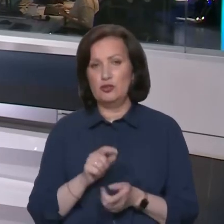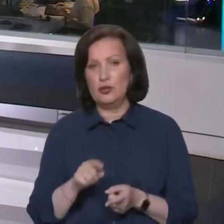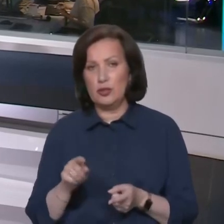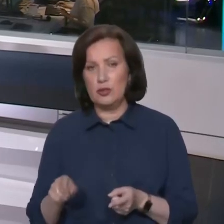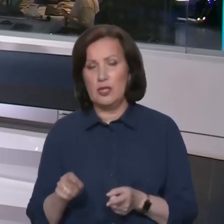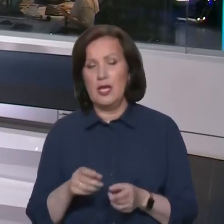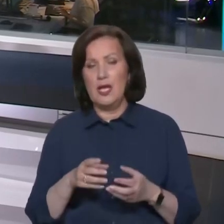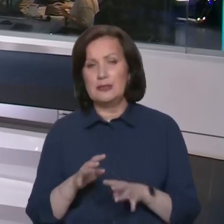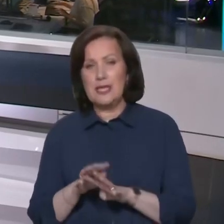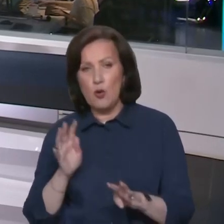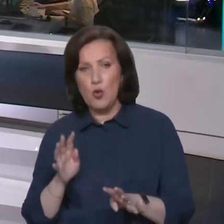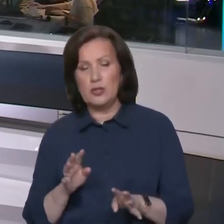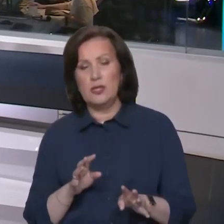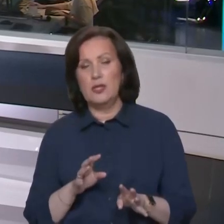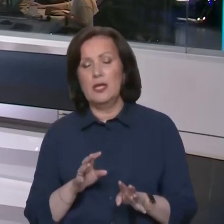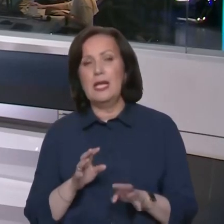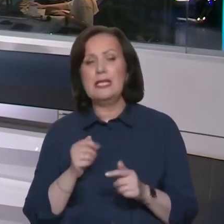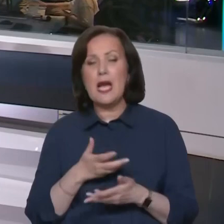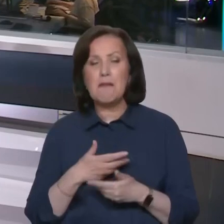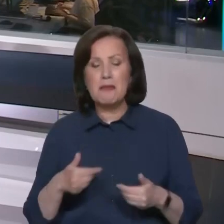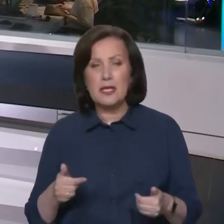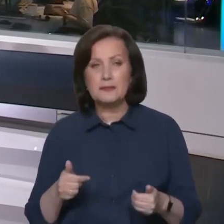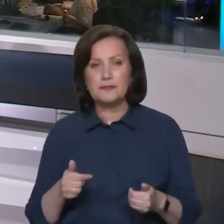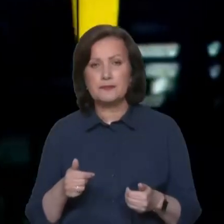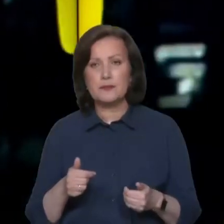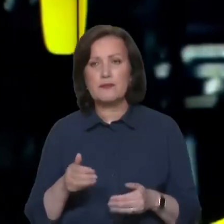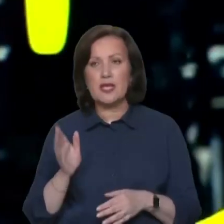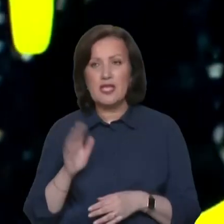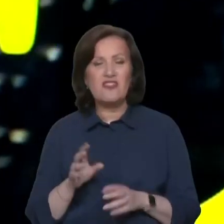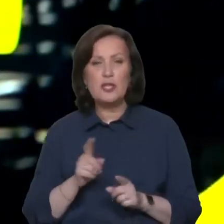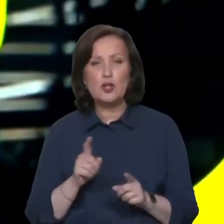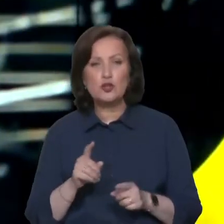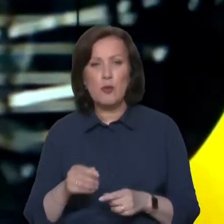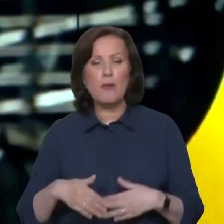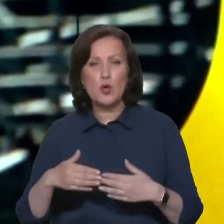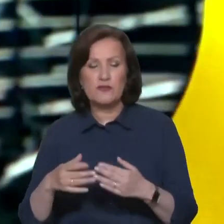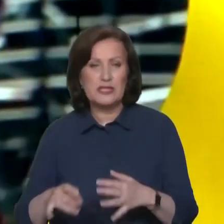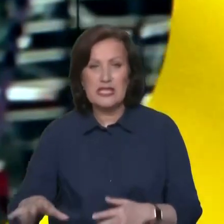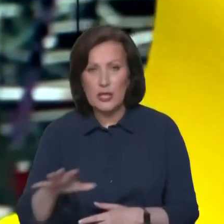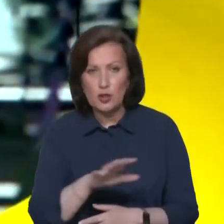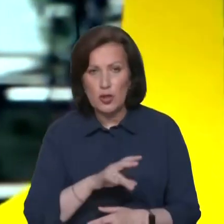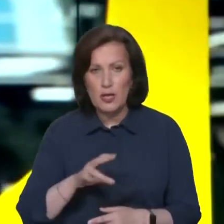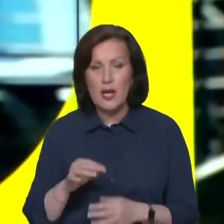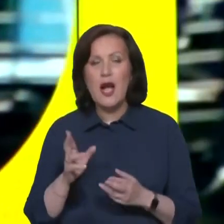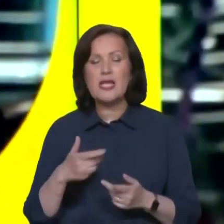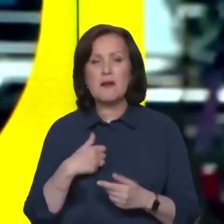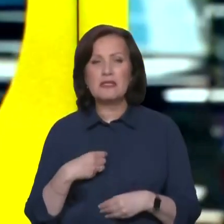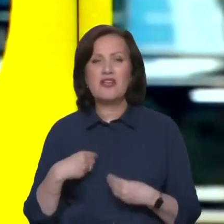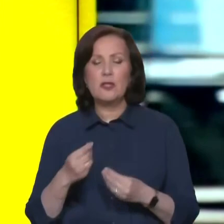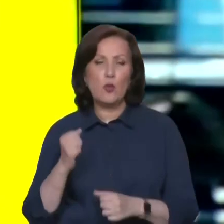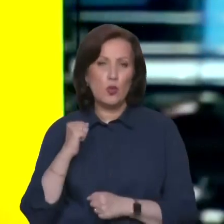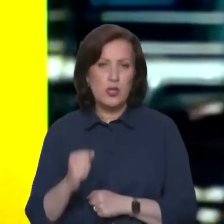їхні загони, їхні передові загони, і як ми навіть не те, щоб просуваємось територіально, а як ми